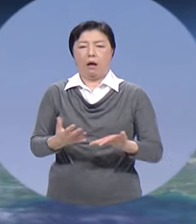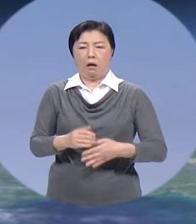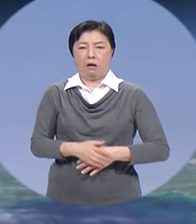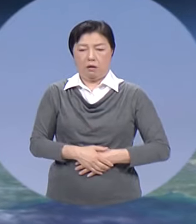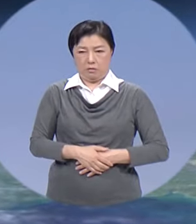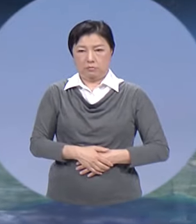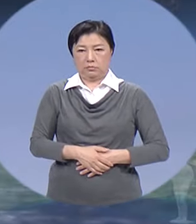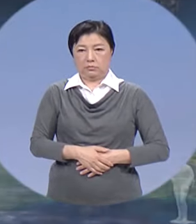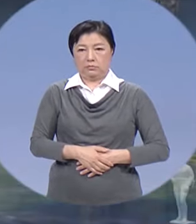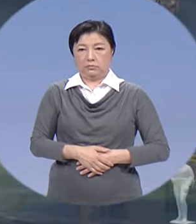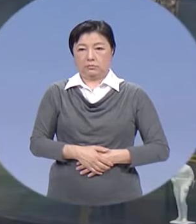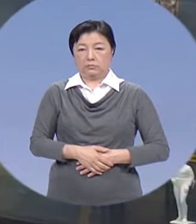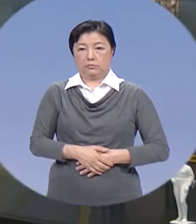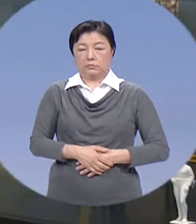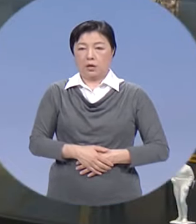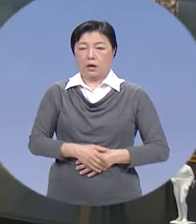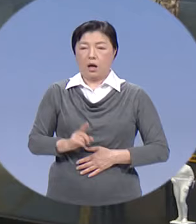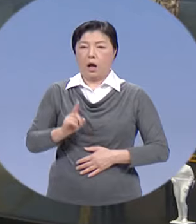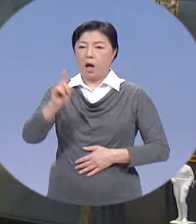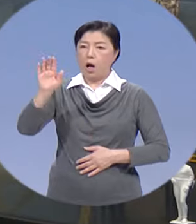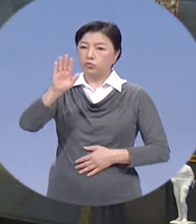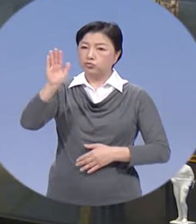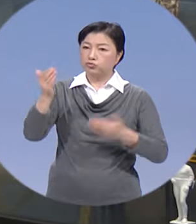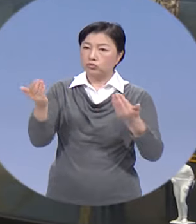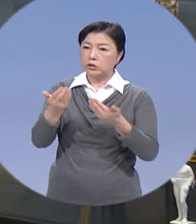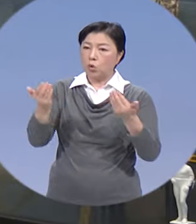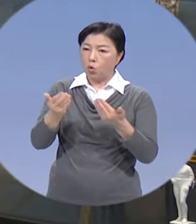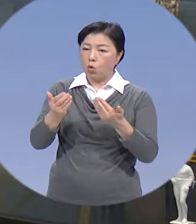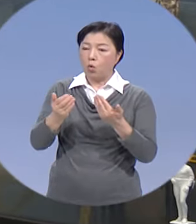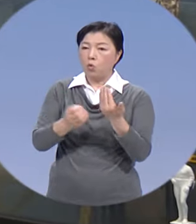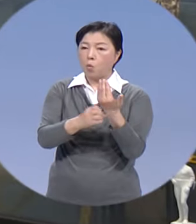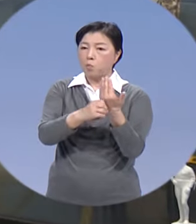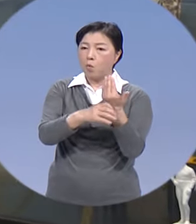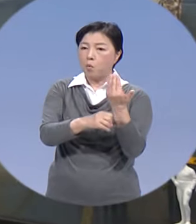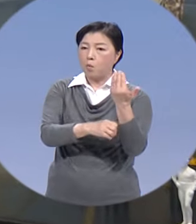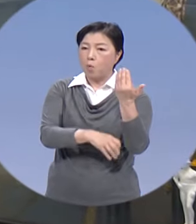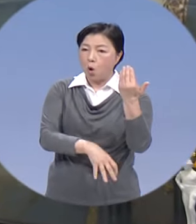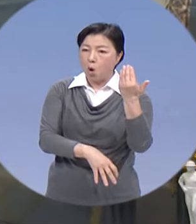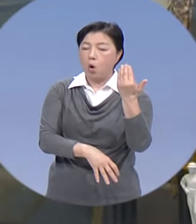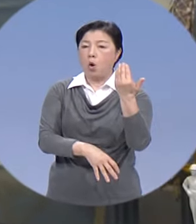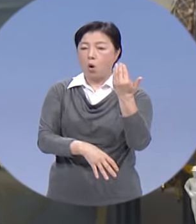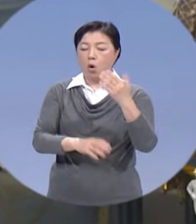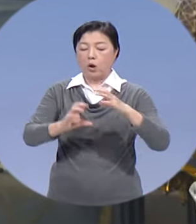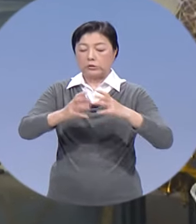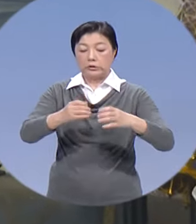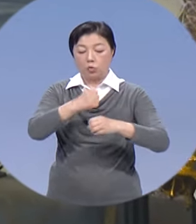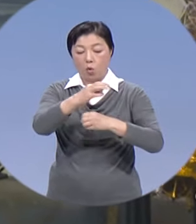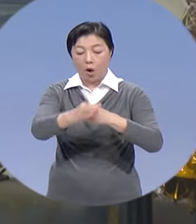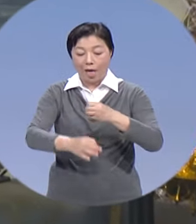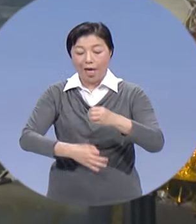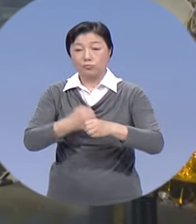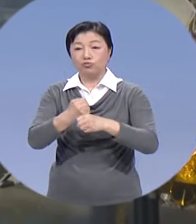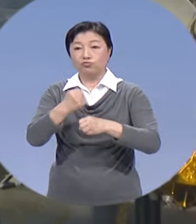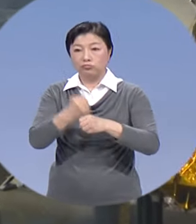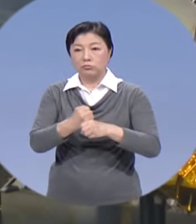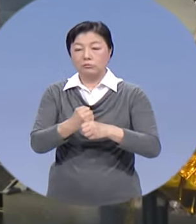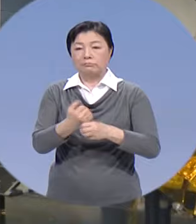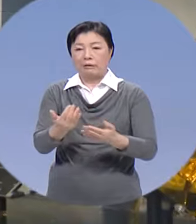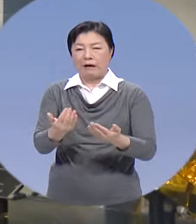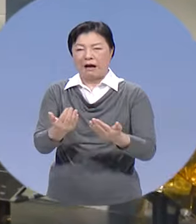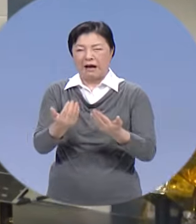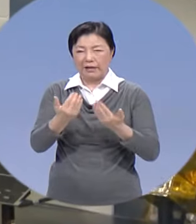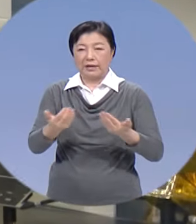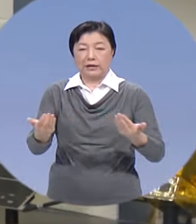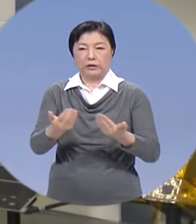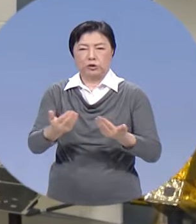。宇宙の仕事というと、ロケットを打ち上げたり人工衛星を作ったりなど派手な部分がクローズアップ